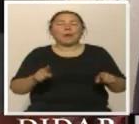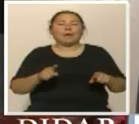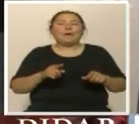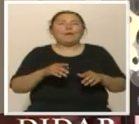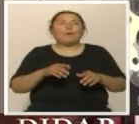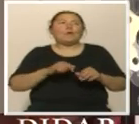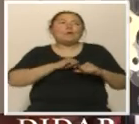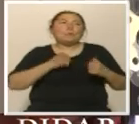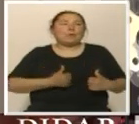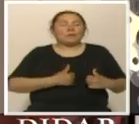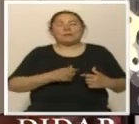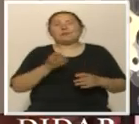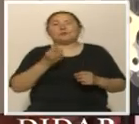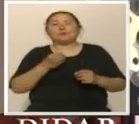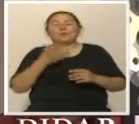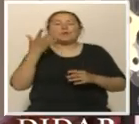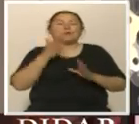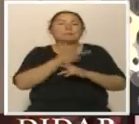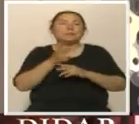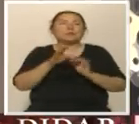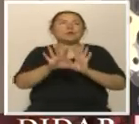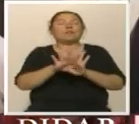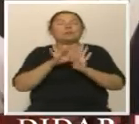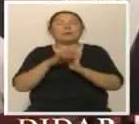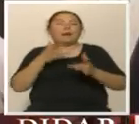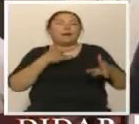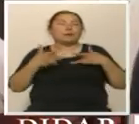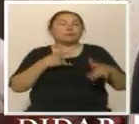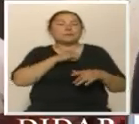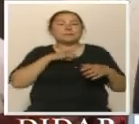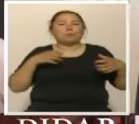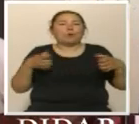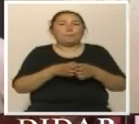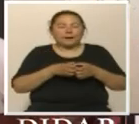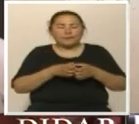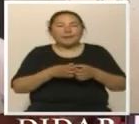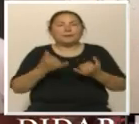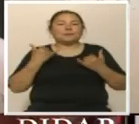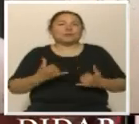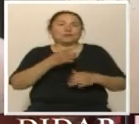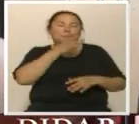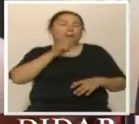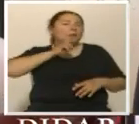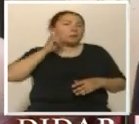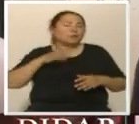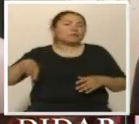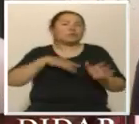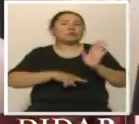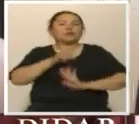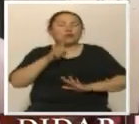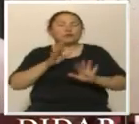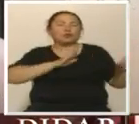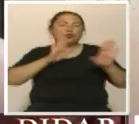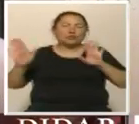любви интересное что в картине снимаются не только выбранные актеры но и сама Съемочная команда сейчас время молодежи Все начинают